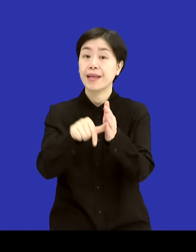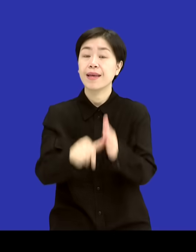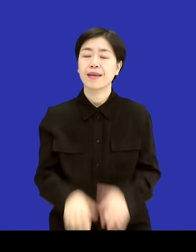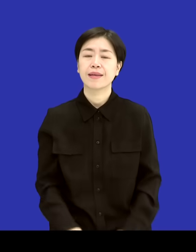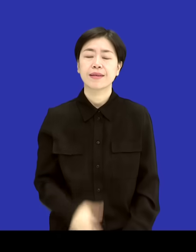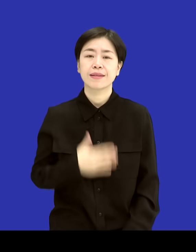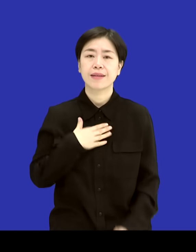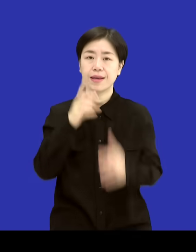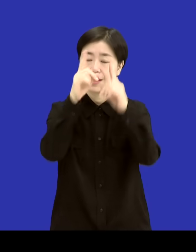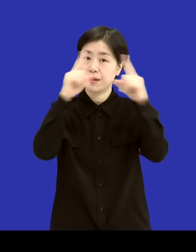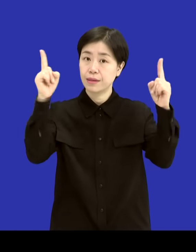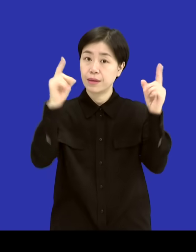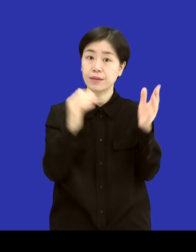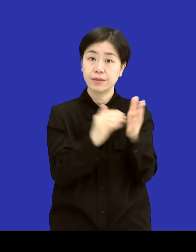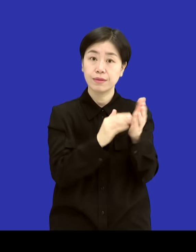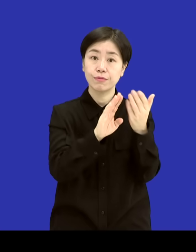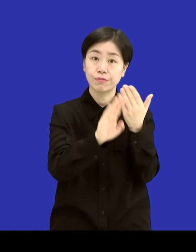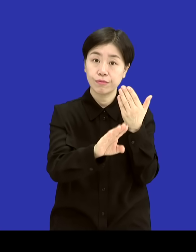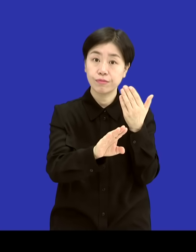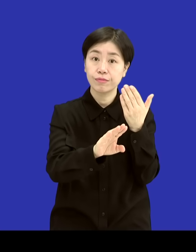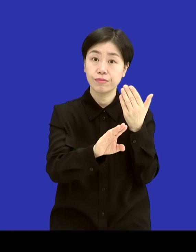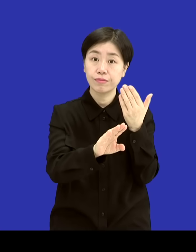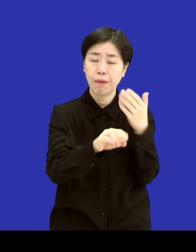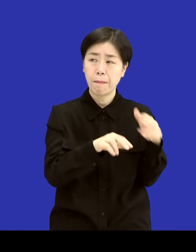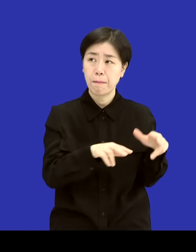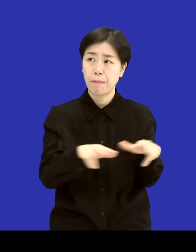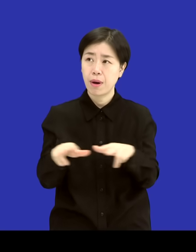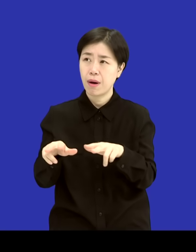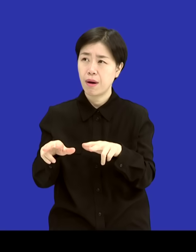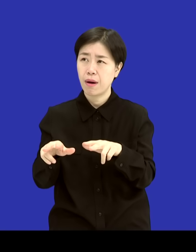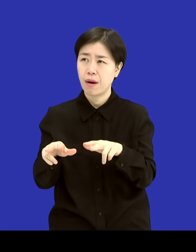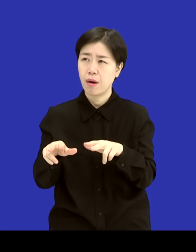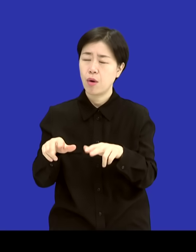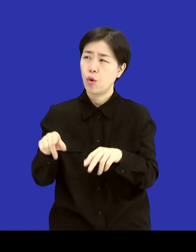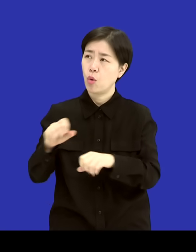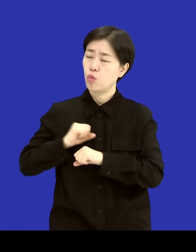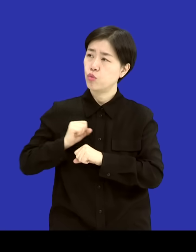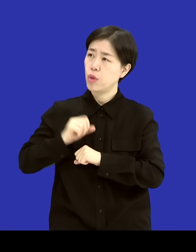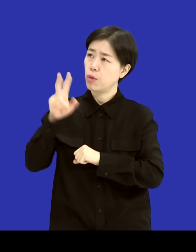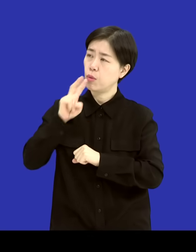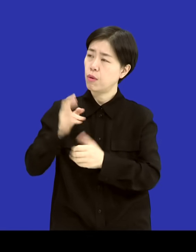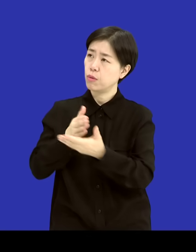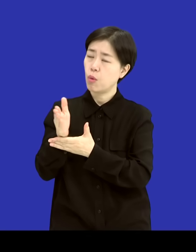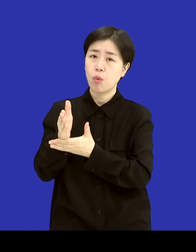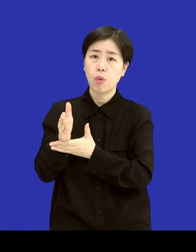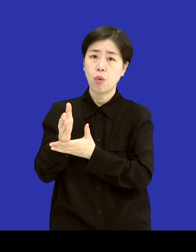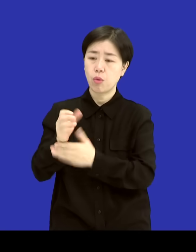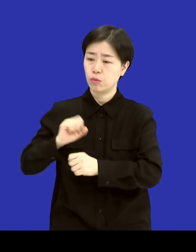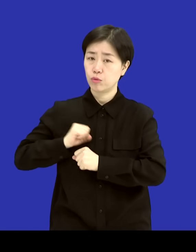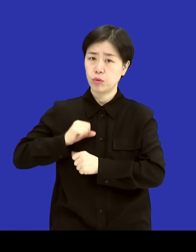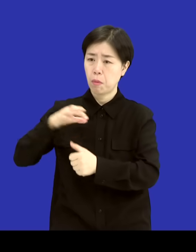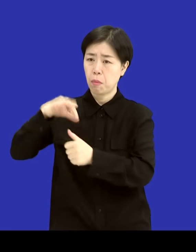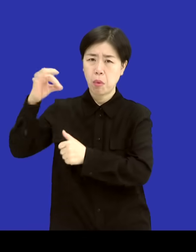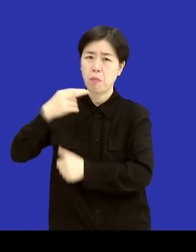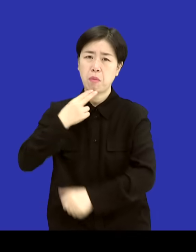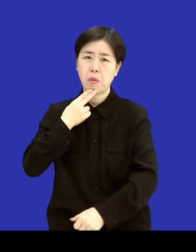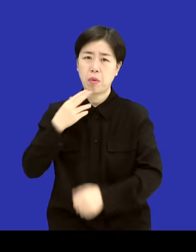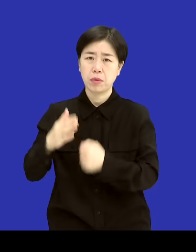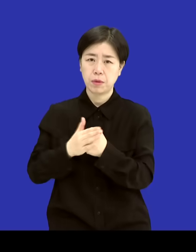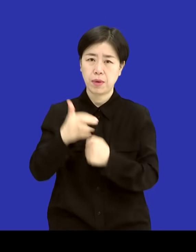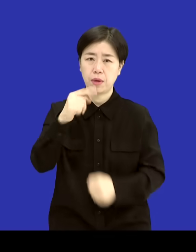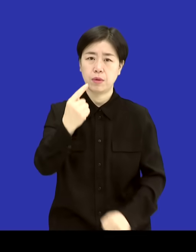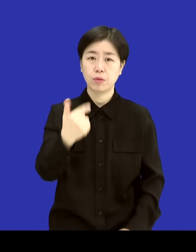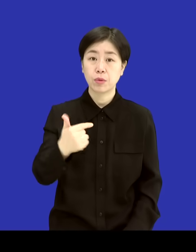1학년 마치고 바로 이제 그때 뭐 휴학했어요. 성악병 그런 것도 없으니까 TO도 없으니까 바로 이제 논산으로